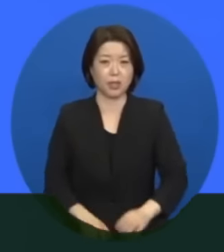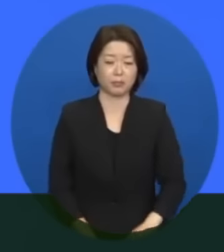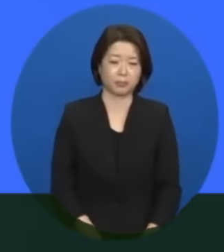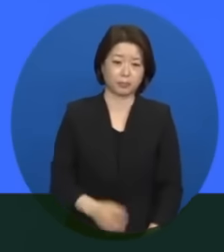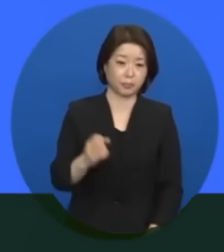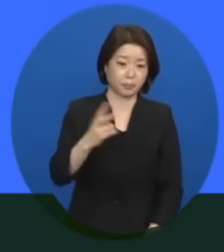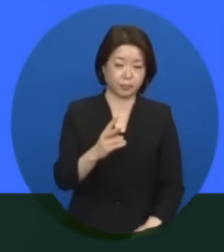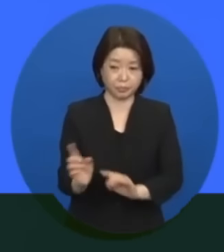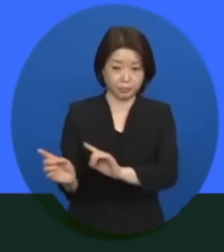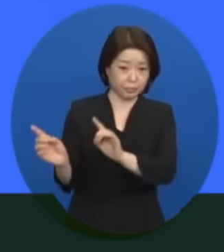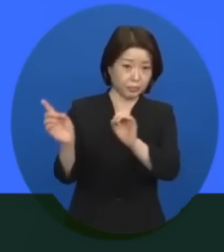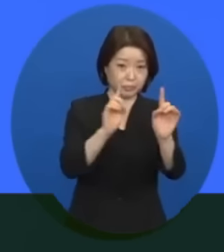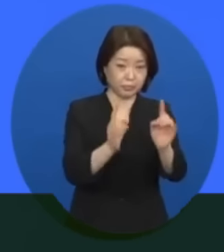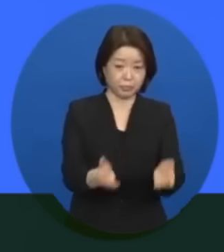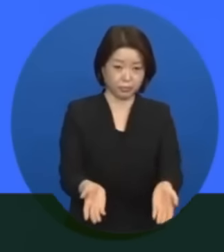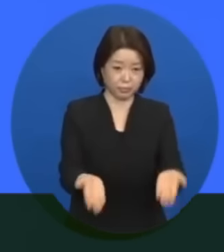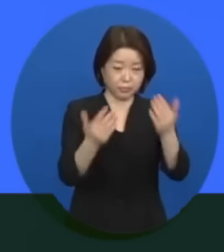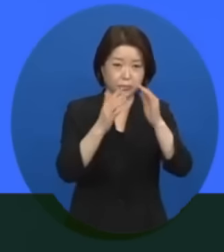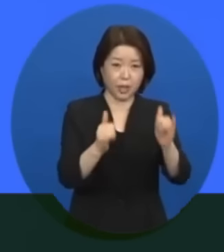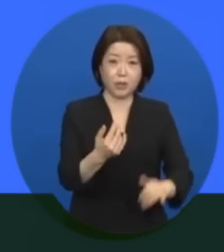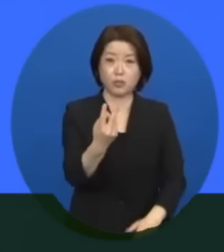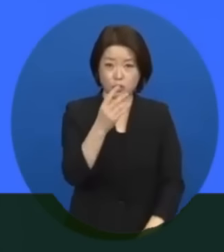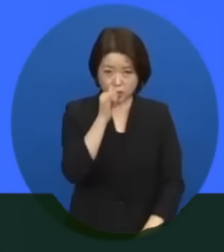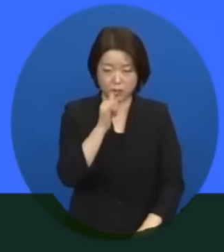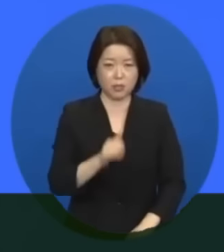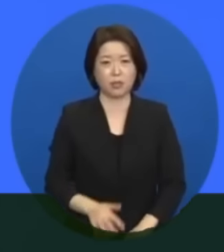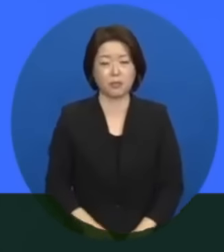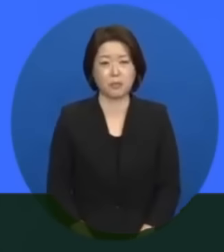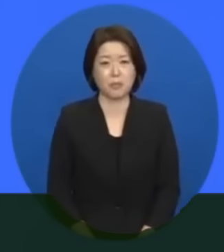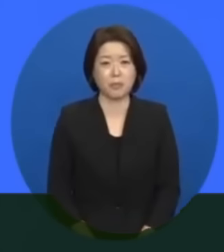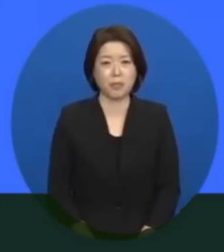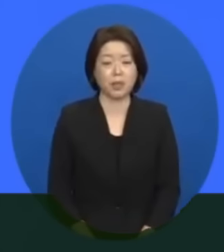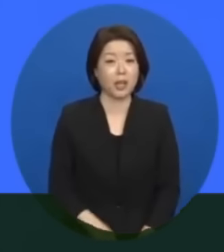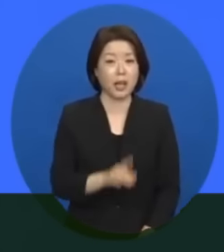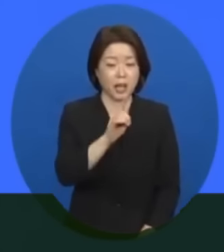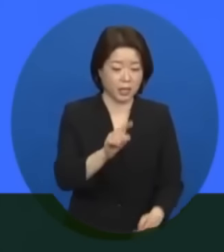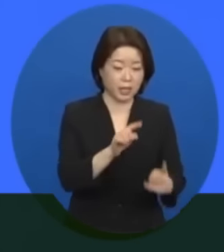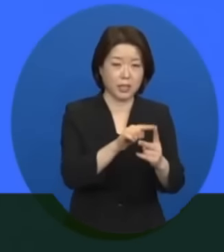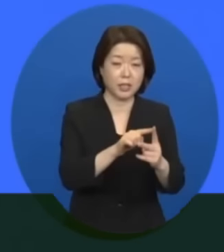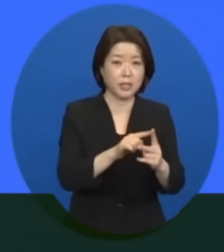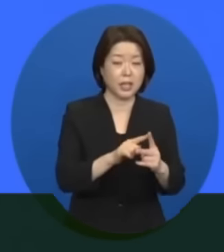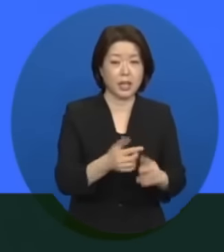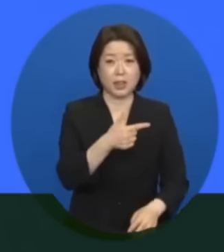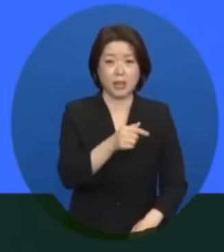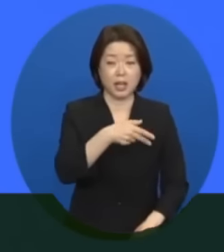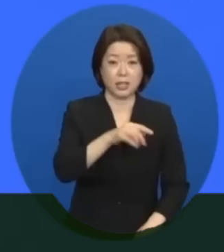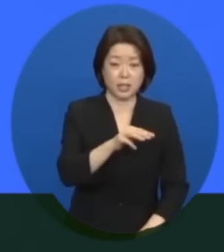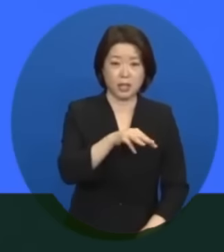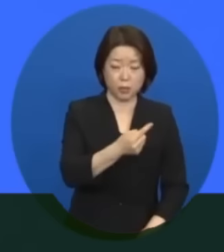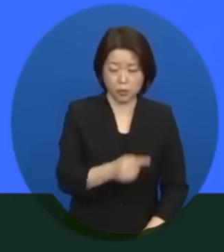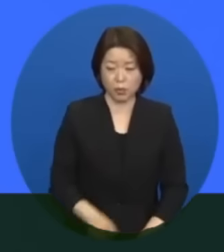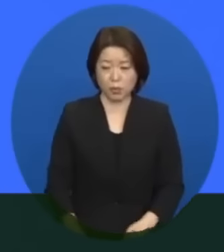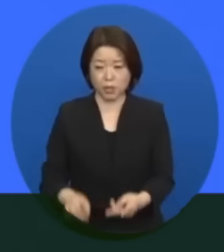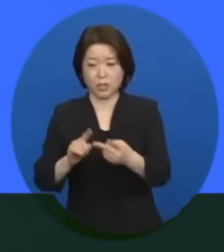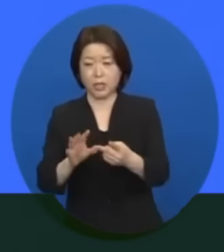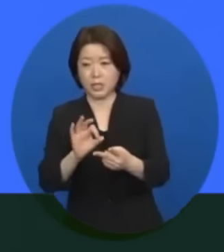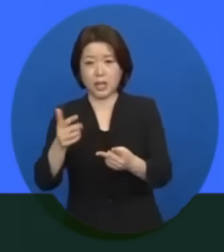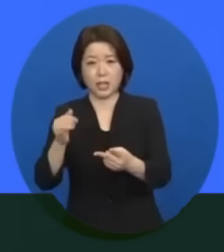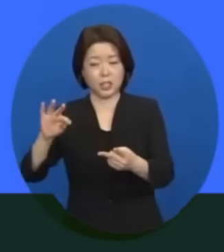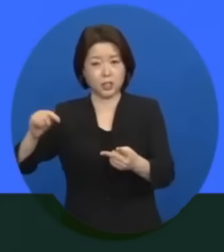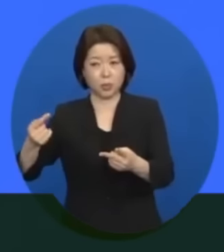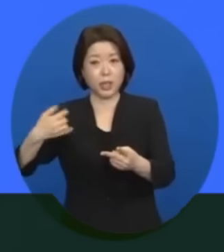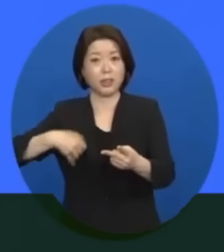다시 생시키 사람 두 명이 있는데 생각이 나죠 하나는 나사로 하나는 야로의 딸입니다 굉